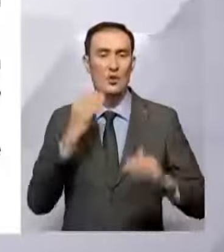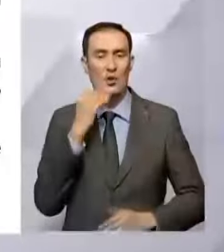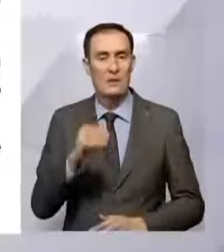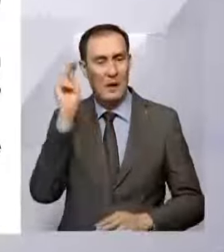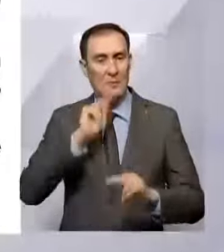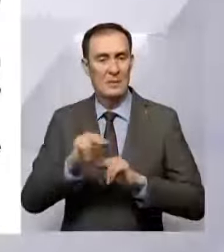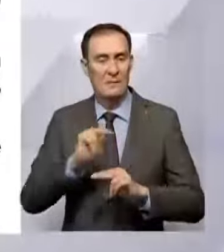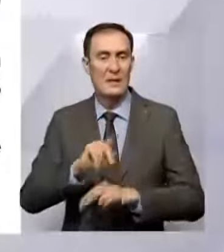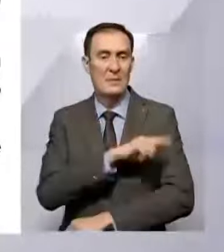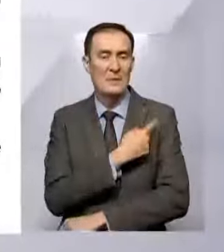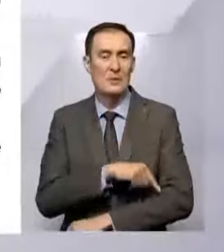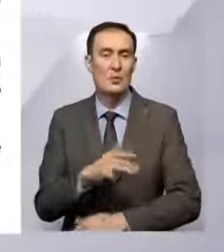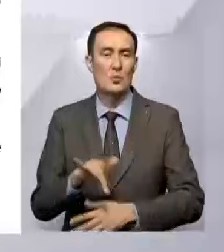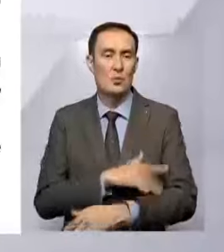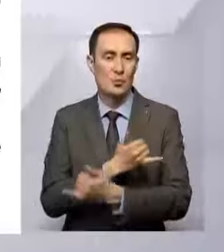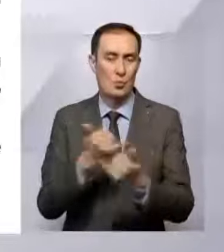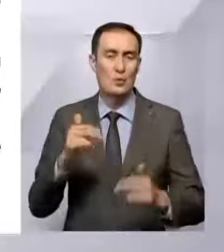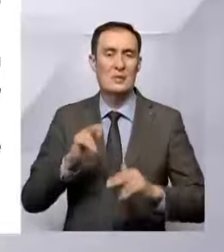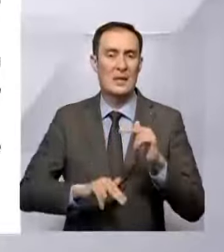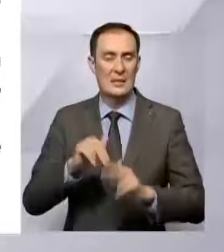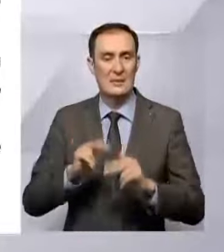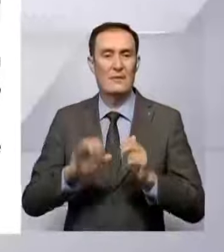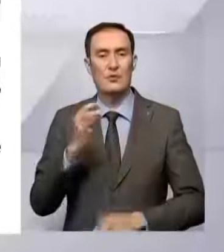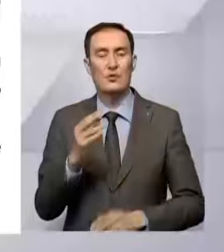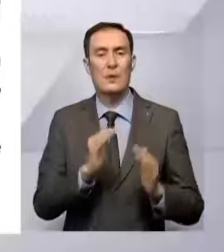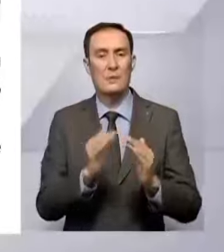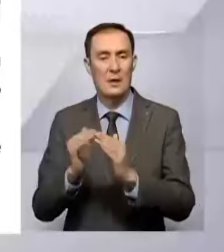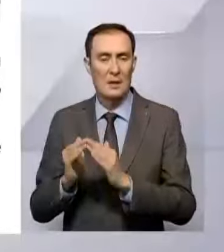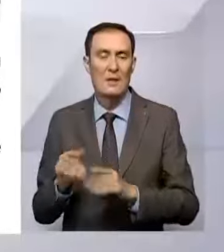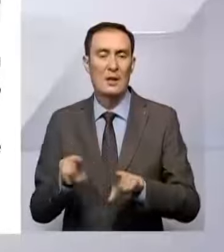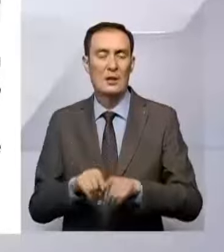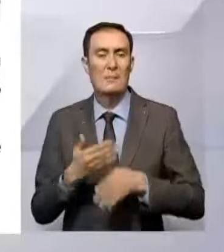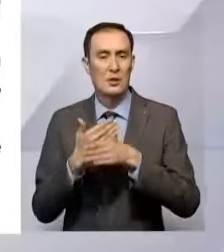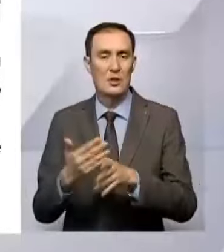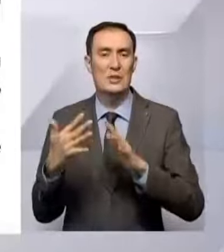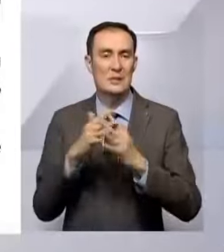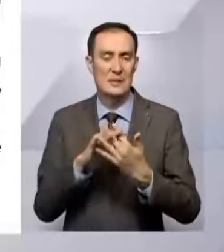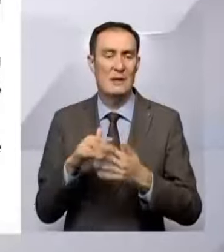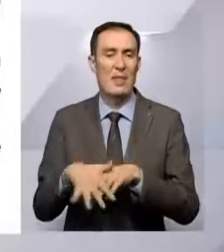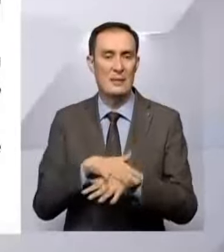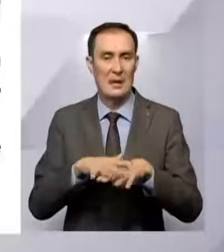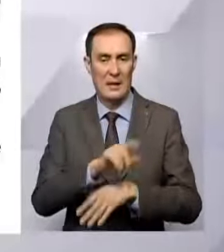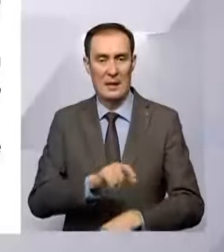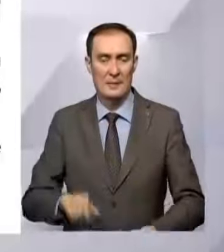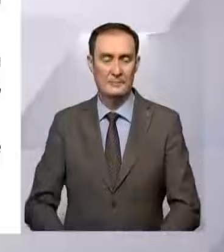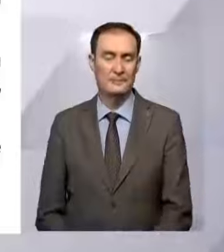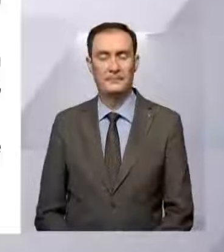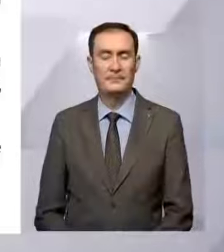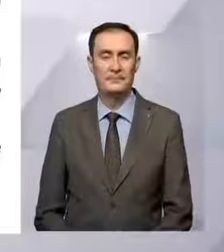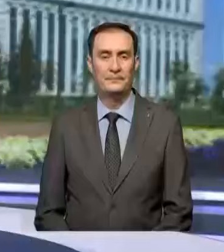качества образования, медицинских услуг, строительстве социальных объектов и поддержке сельского населения.